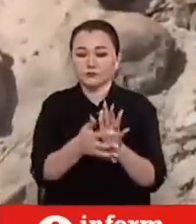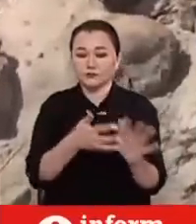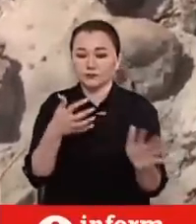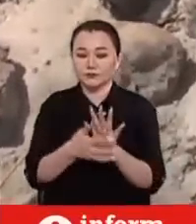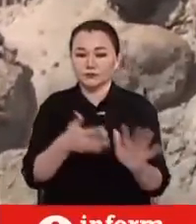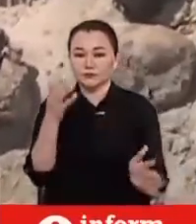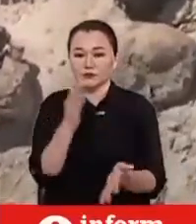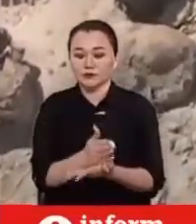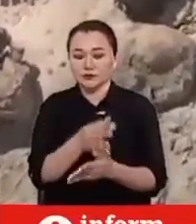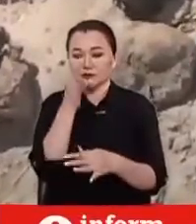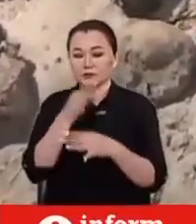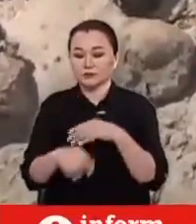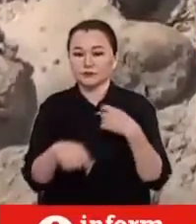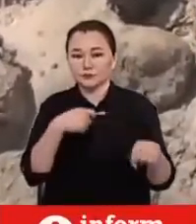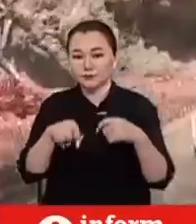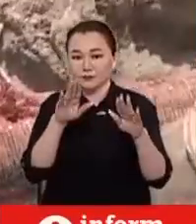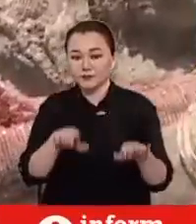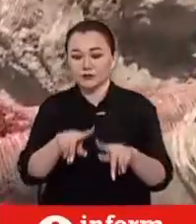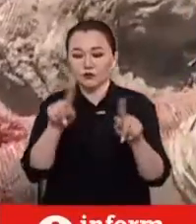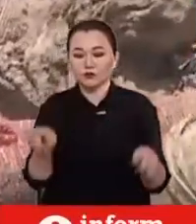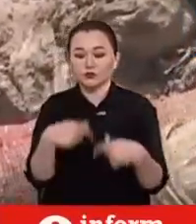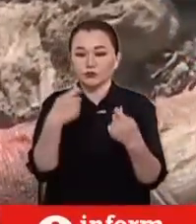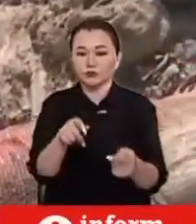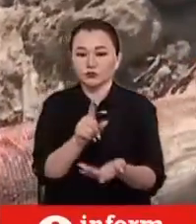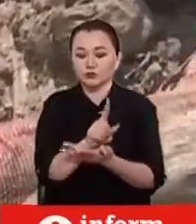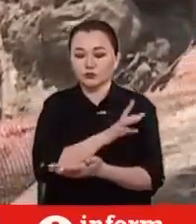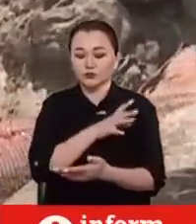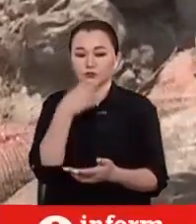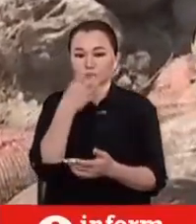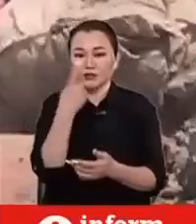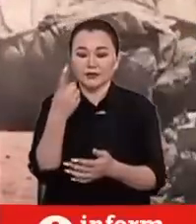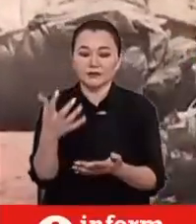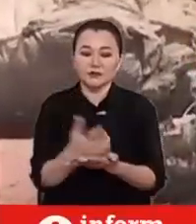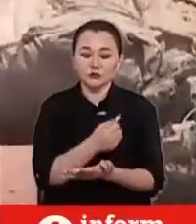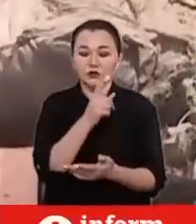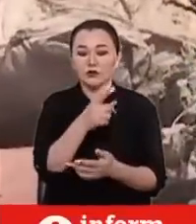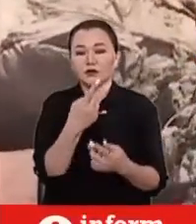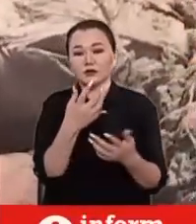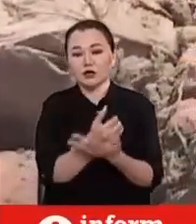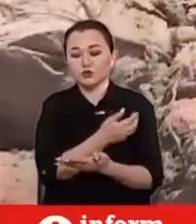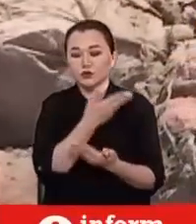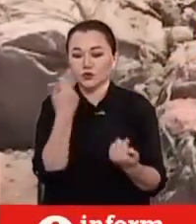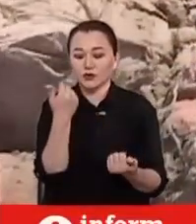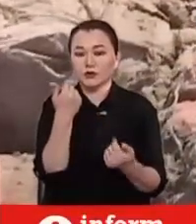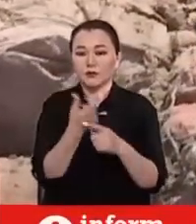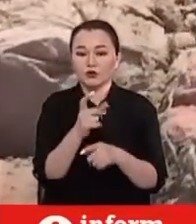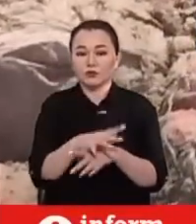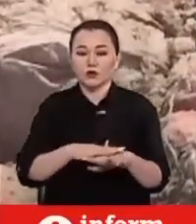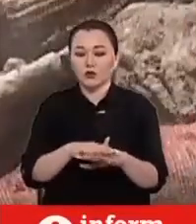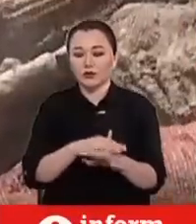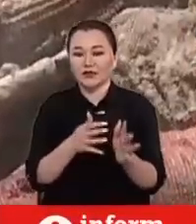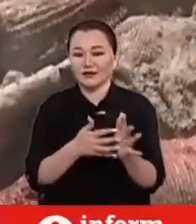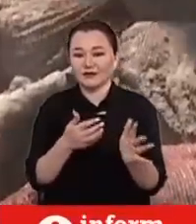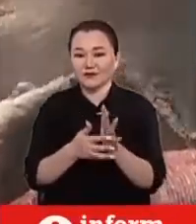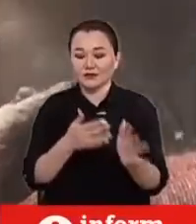дейді. Айтуларынша сауда орындарында шекті бағада сатылуы тиіс көкөністердің бірі табылса, бірі табылмайды. Сондықтан халыққа жетпеген